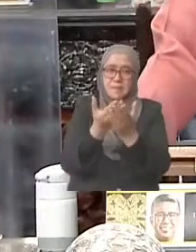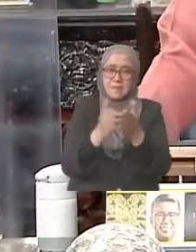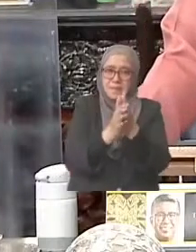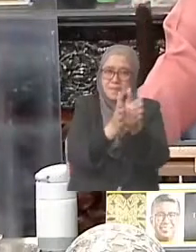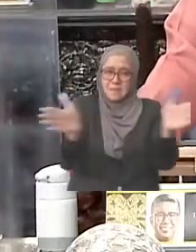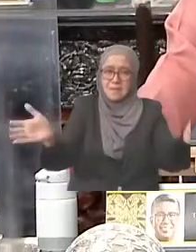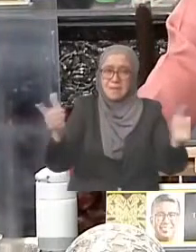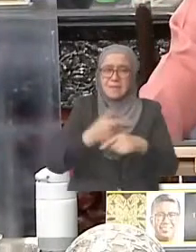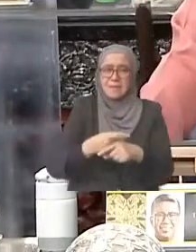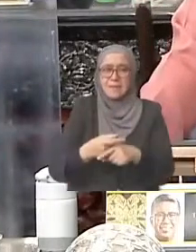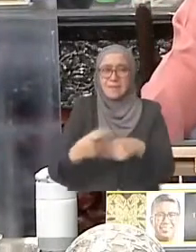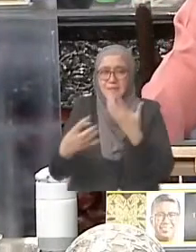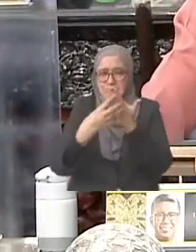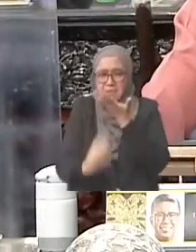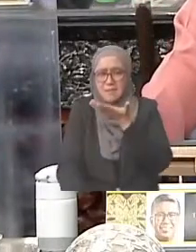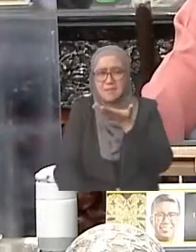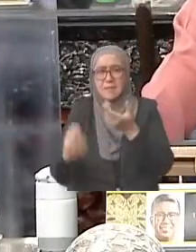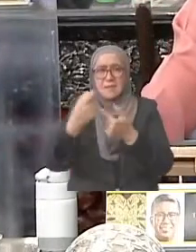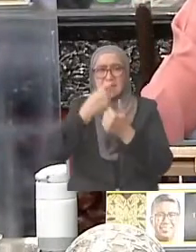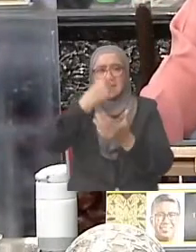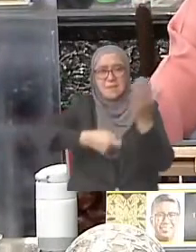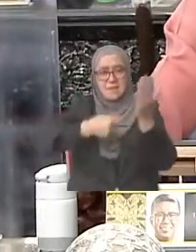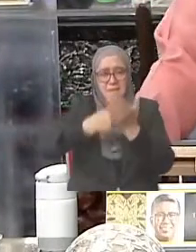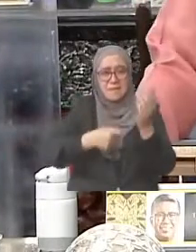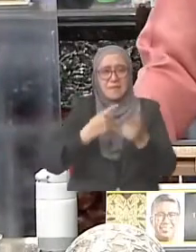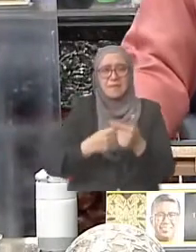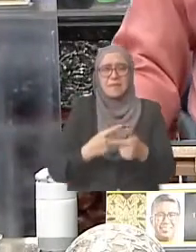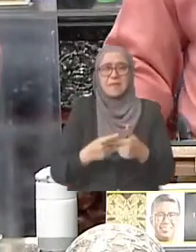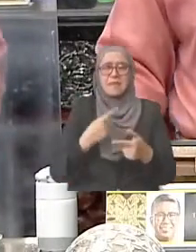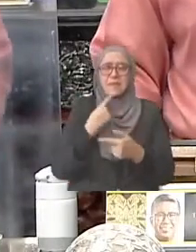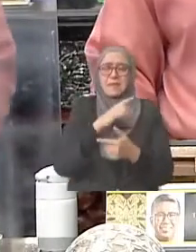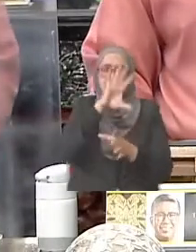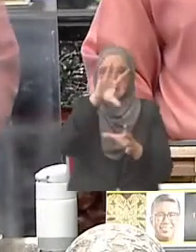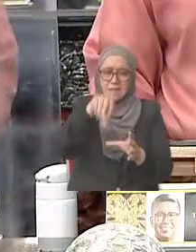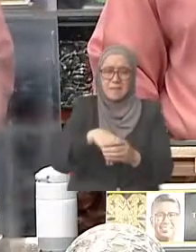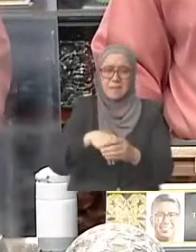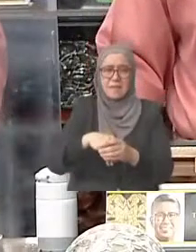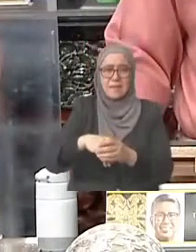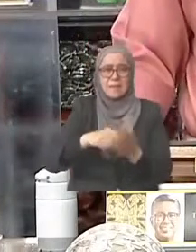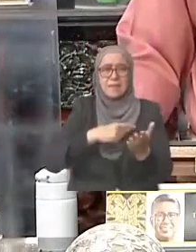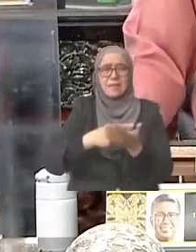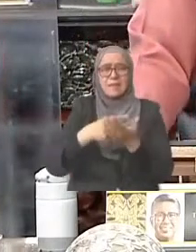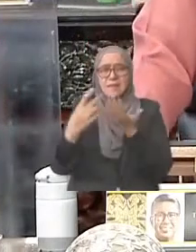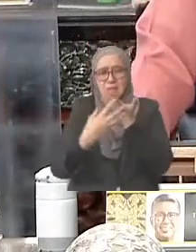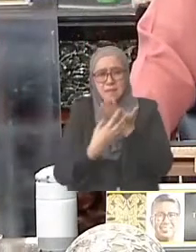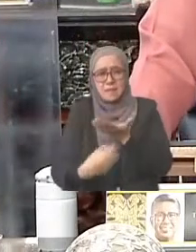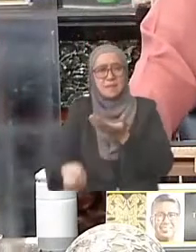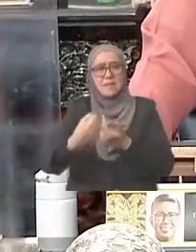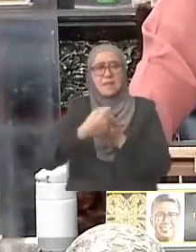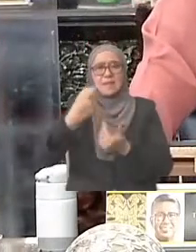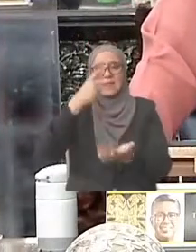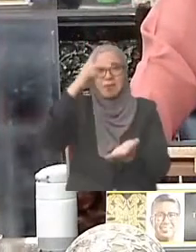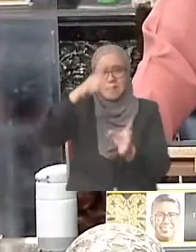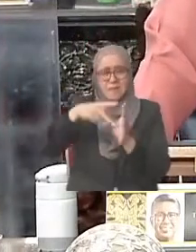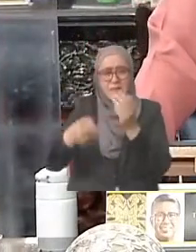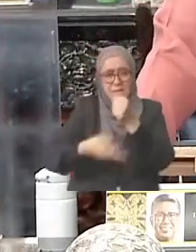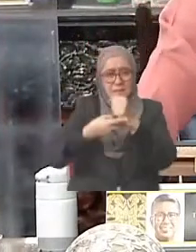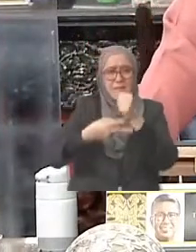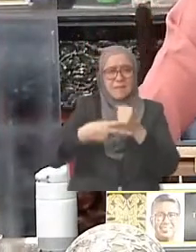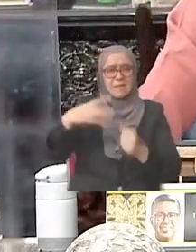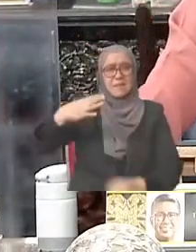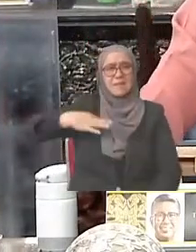kepada pencalon kita BSP meliputi caruman secara sukarela seperti berikut yang bekerja sendiri dalam sektor keep